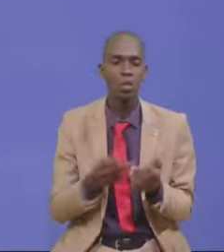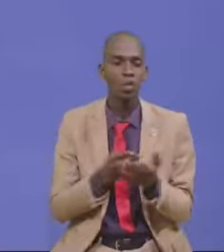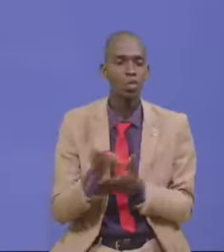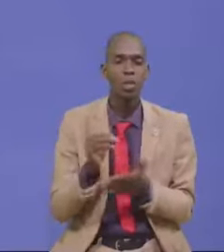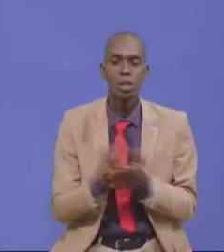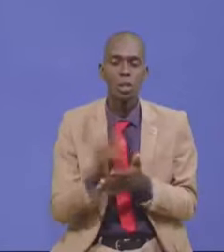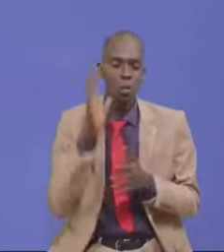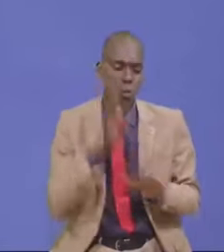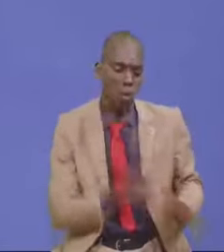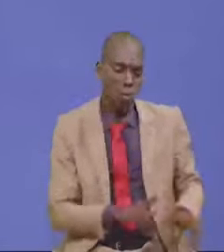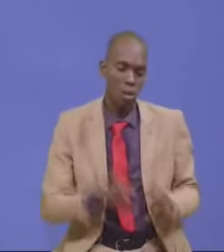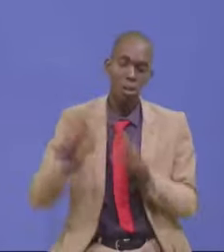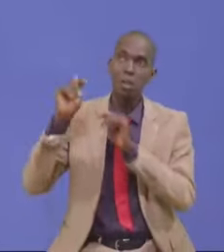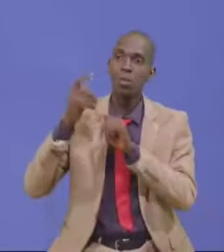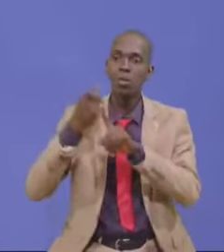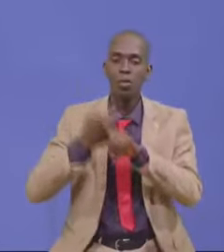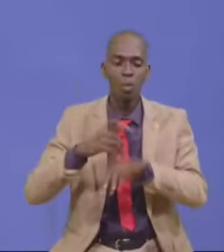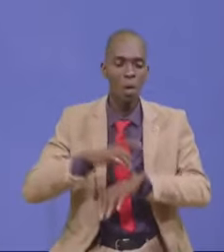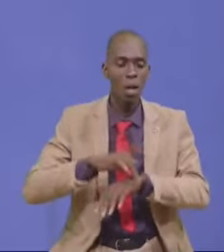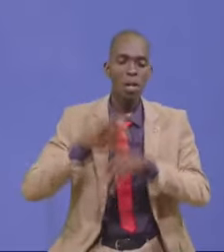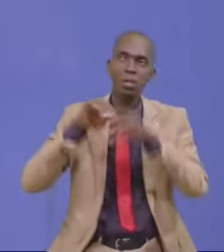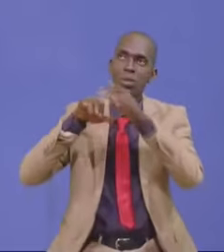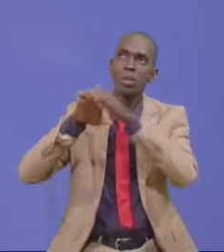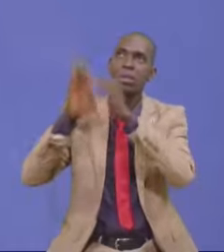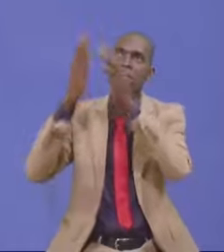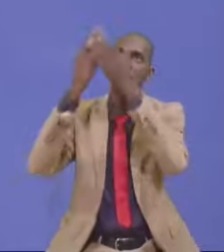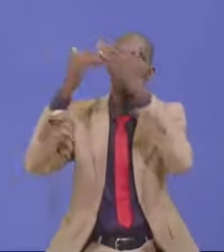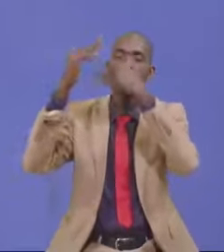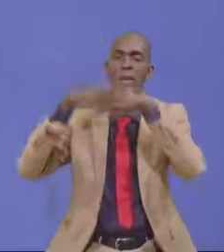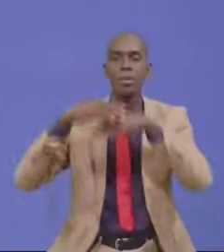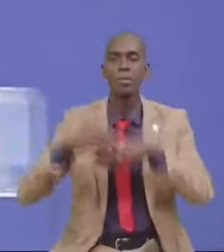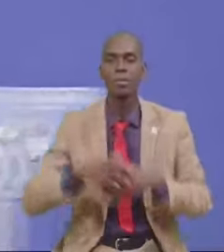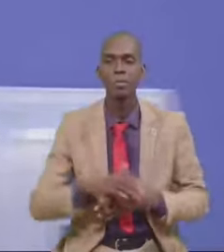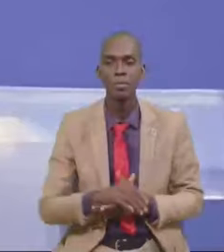Il parle de la vérité qui vous fera passer de la terre au ciel.